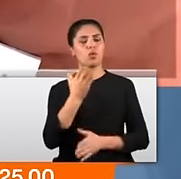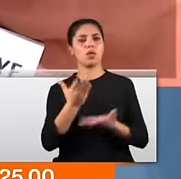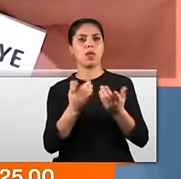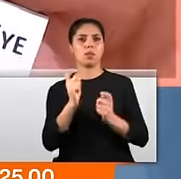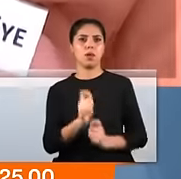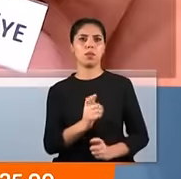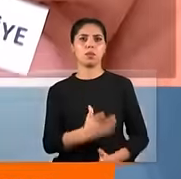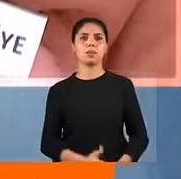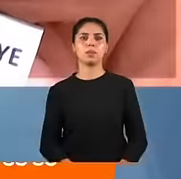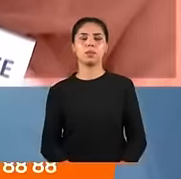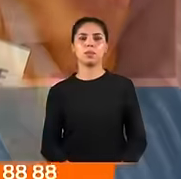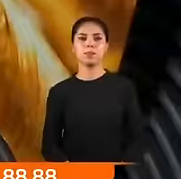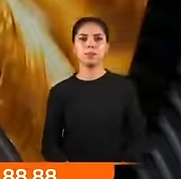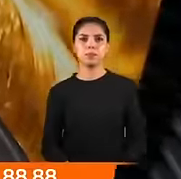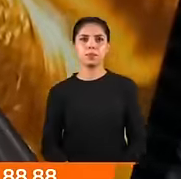değerlendir.